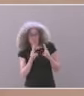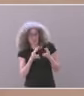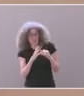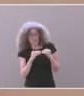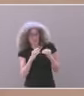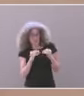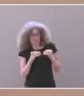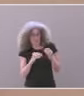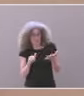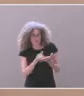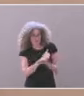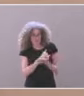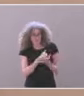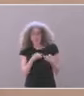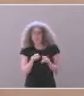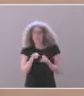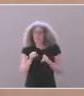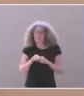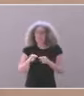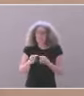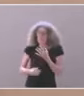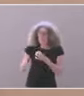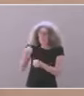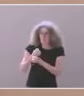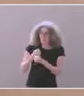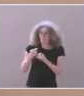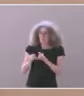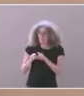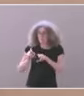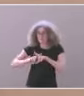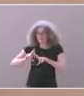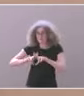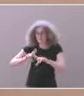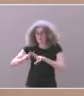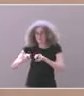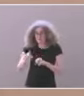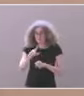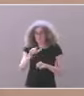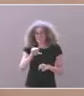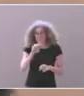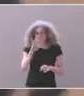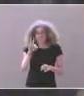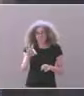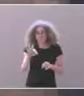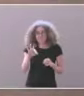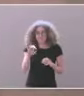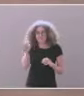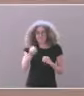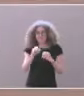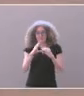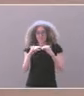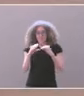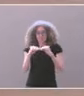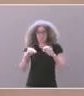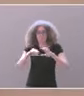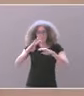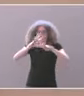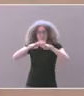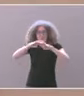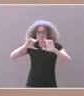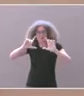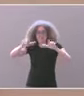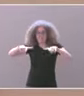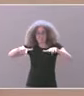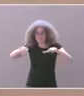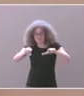c'est aussi de la restructuration et de la construction. La ZAC Sud-Mosson est une greffe urbaine au sud du quartier qui va nous